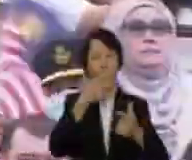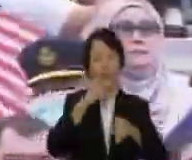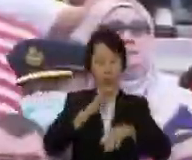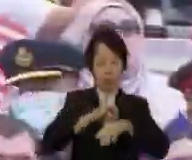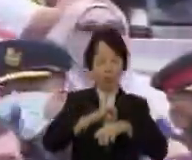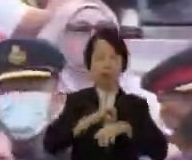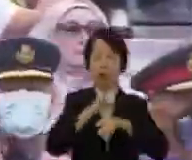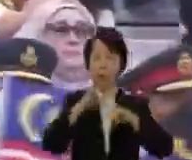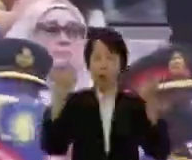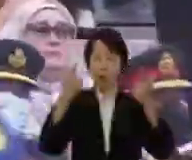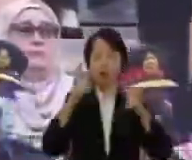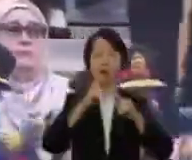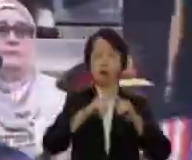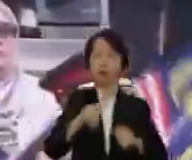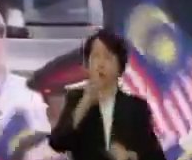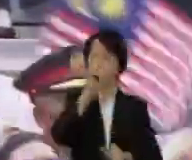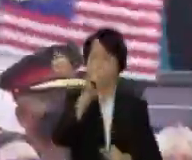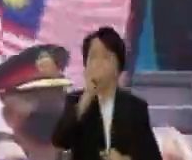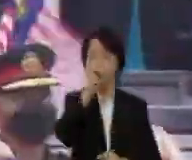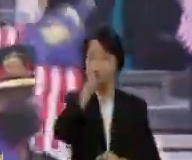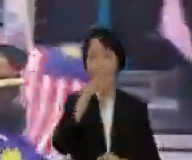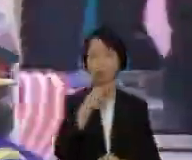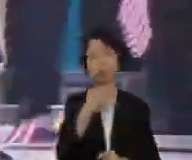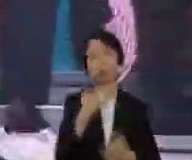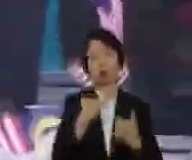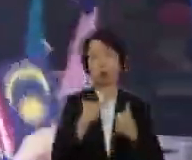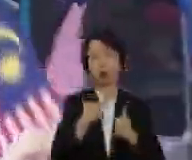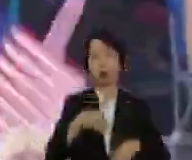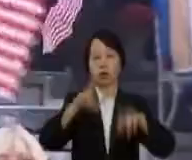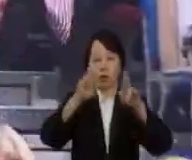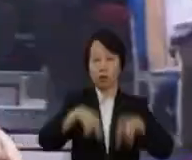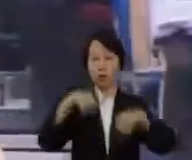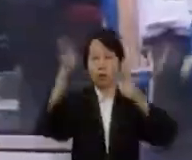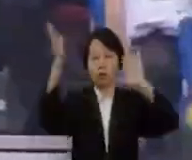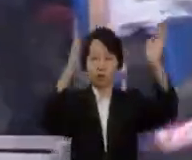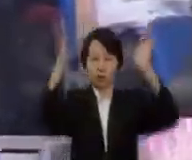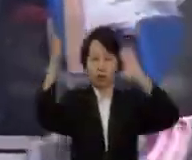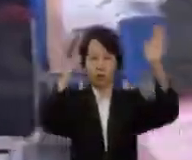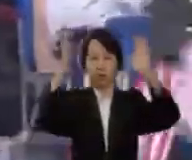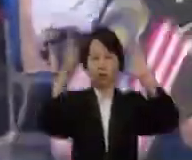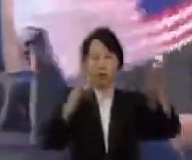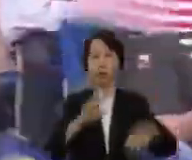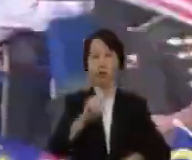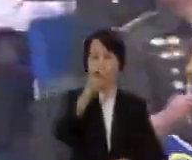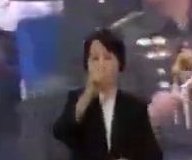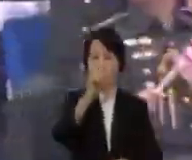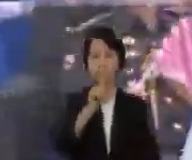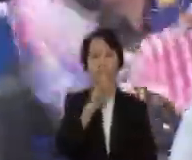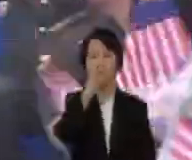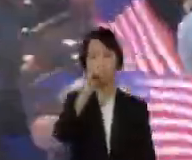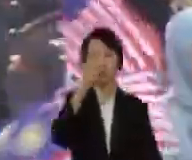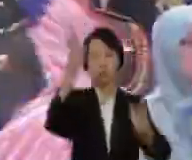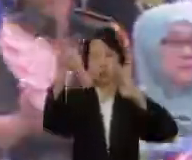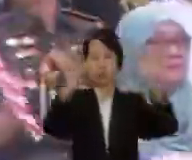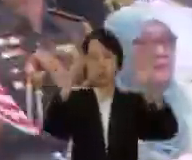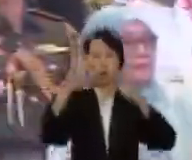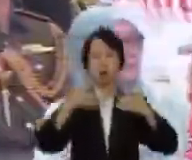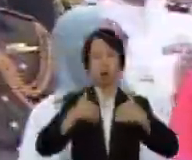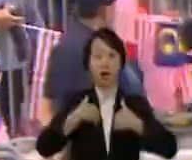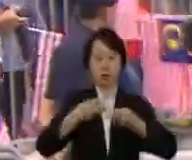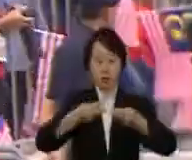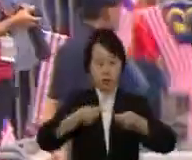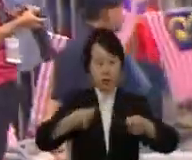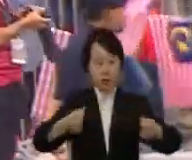kulit. Tetapi satu yang pasti, kita adalah rakyat Malaysia. Satu yang pasti, Malaysia adalah